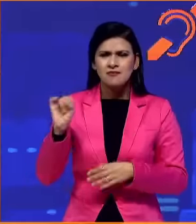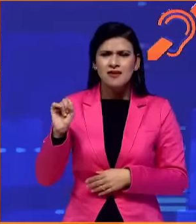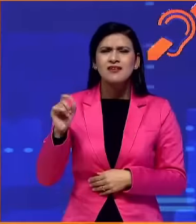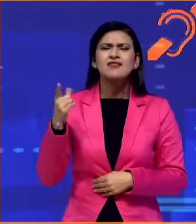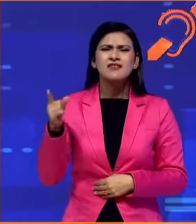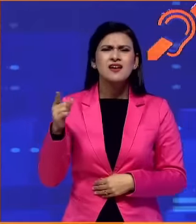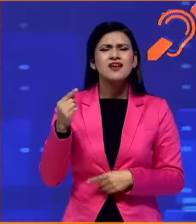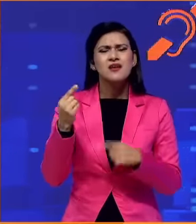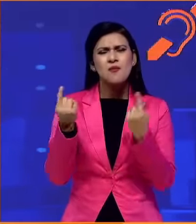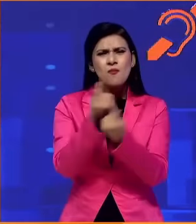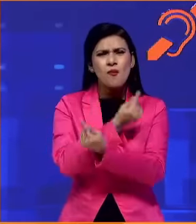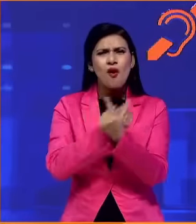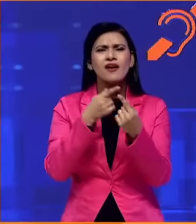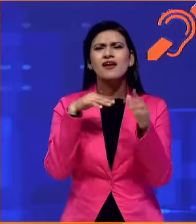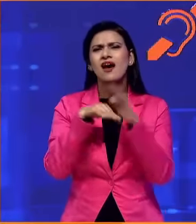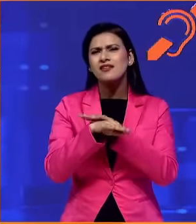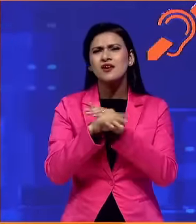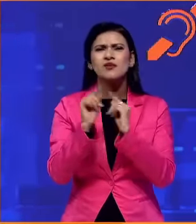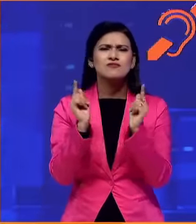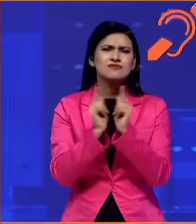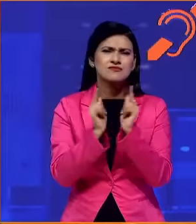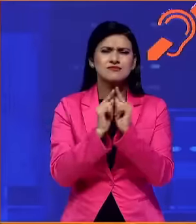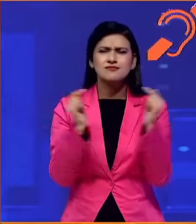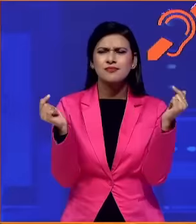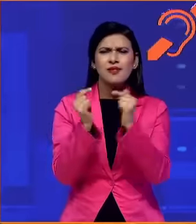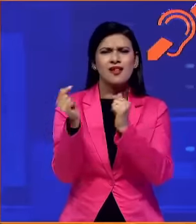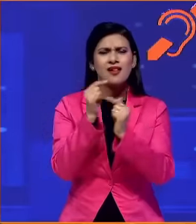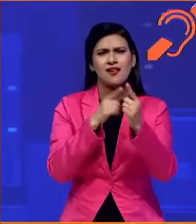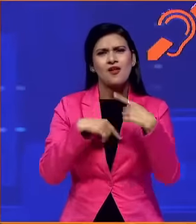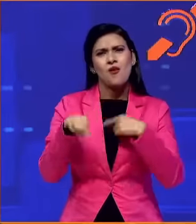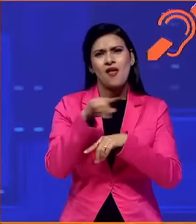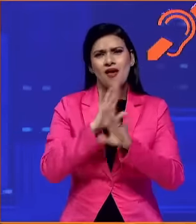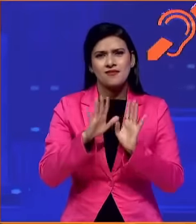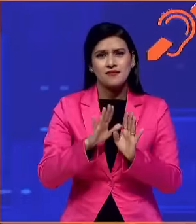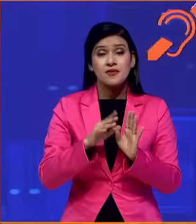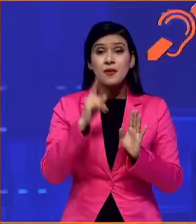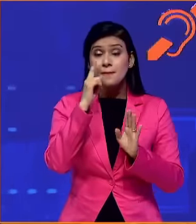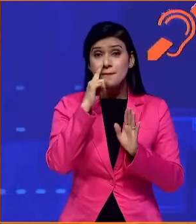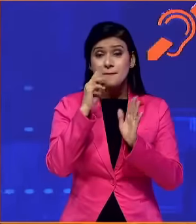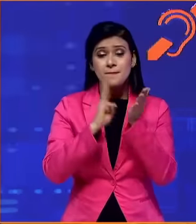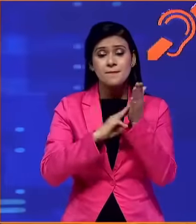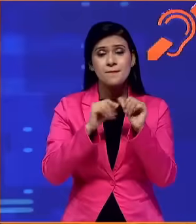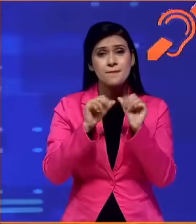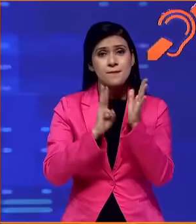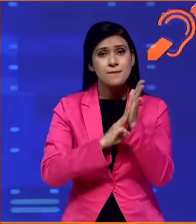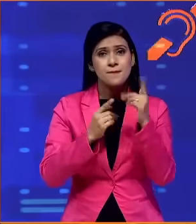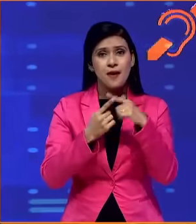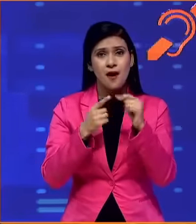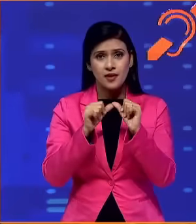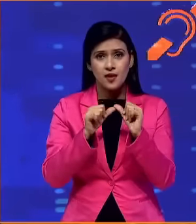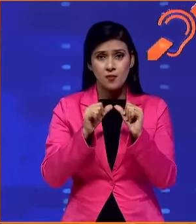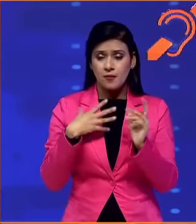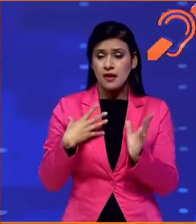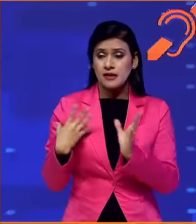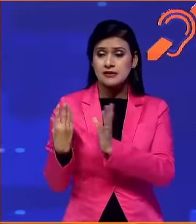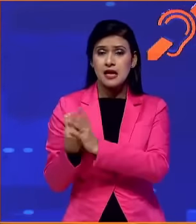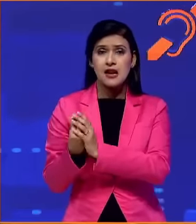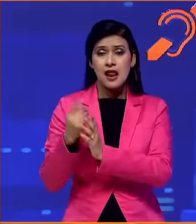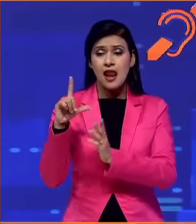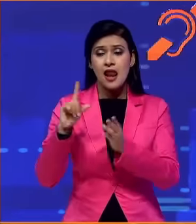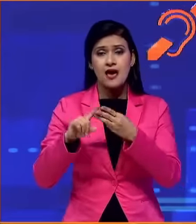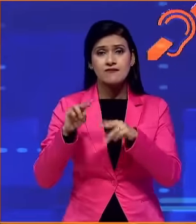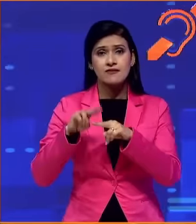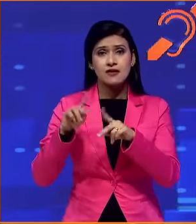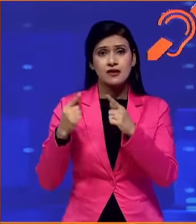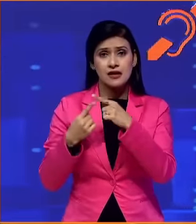राजनीतिमेंकिसीनकिसीतरहकीखींचतानचलतीरहतीहै।इसकाक्याजवाबदियाजाए ,बातयहहैकि... ममताबनर्जीनेकहाकिवह वामपंथियोंकेसाथबिल्कुलनहींबैठेंगी।उनकाकहनाहैकि आजकलकांग्रेसपार्टी